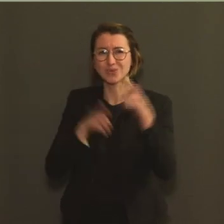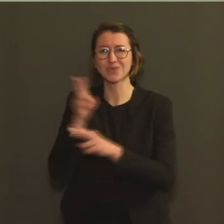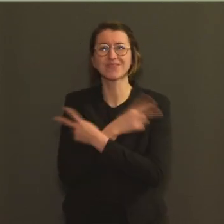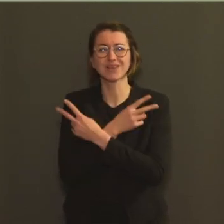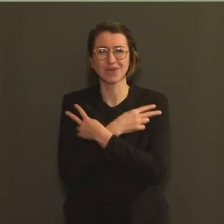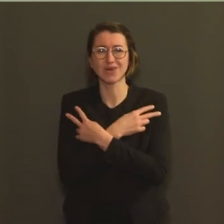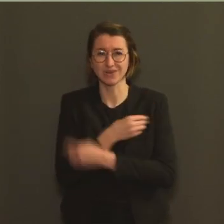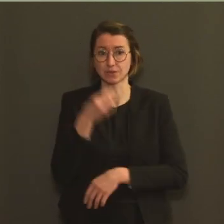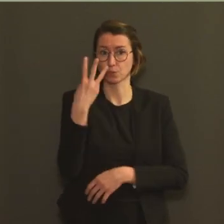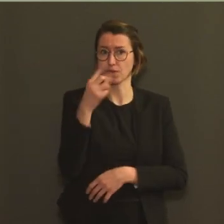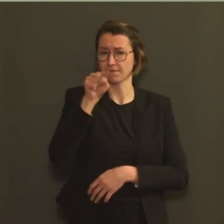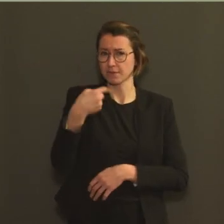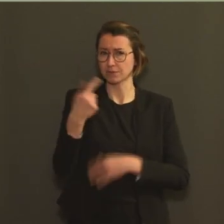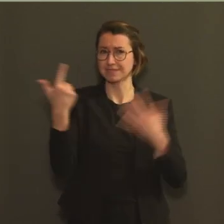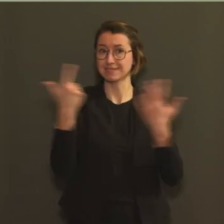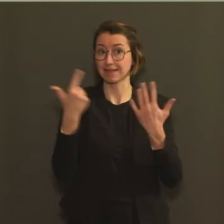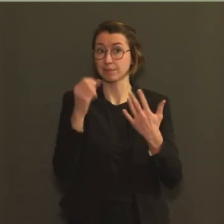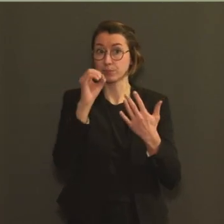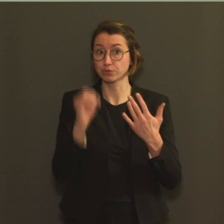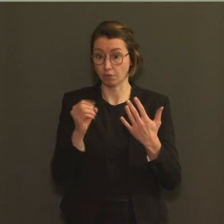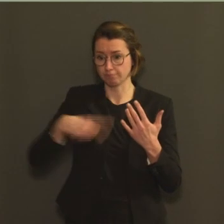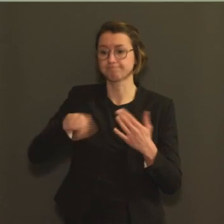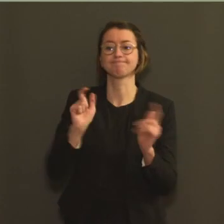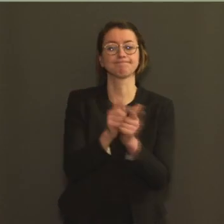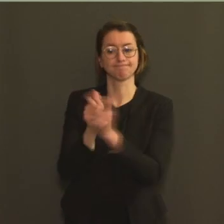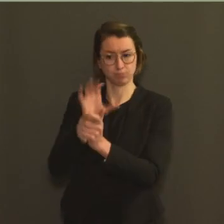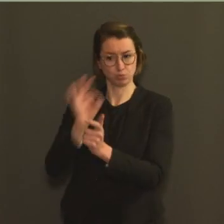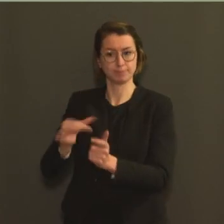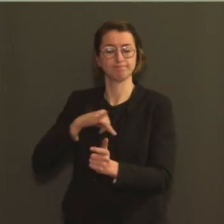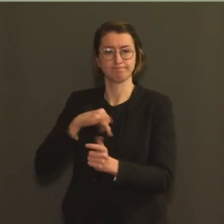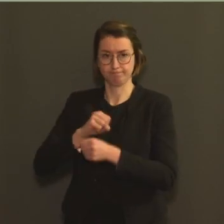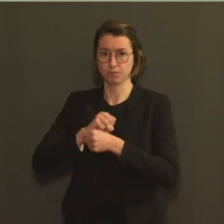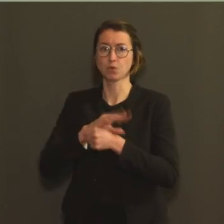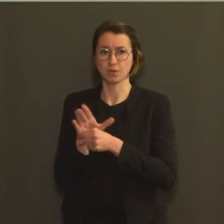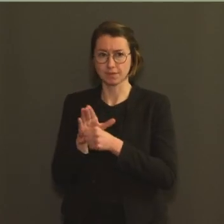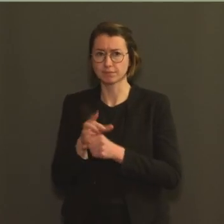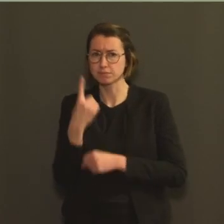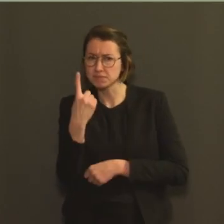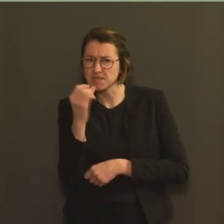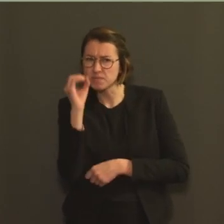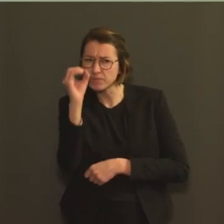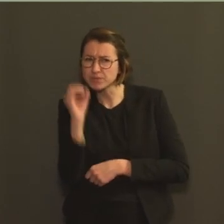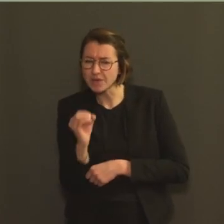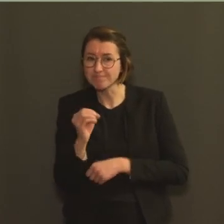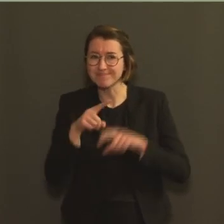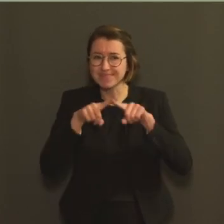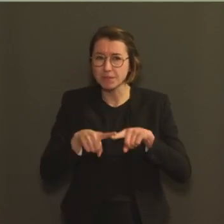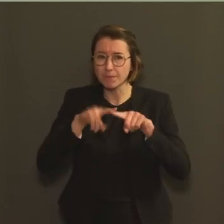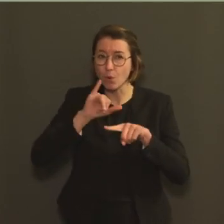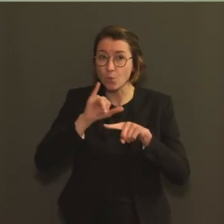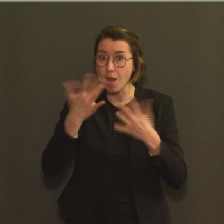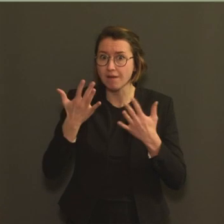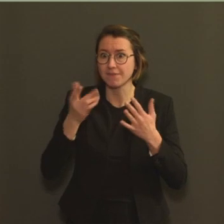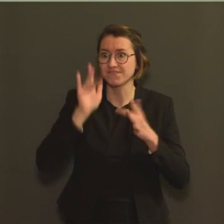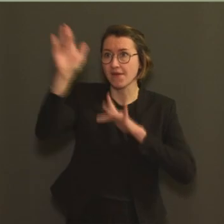sont positifs, mais que le pourcentage de tests positifs varie extrêmement fort d'un pays de retour à l'autre et